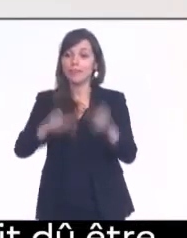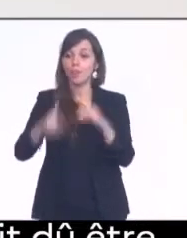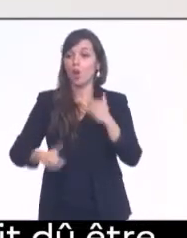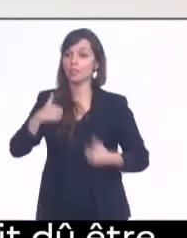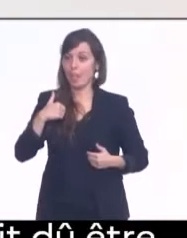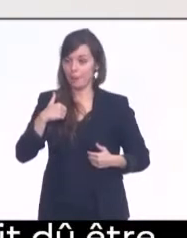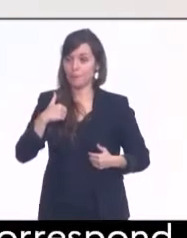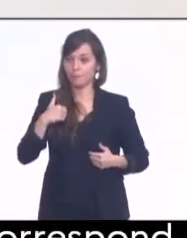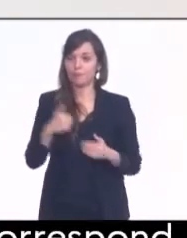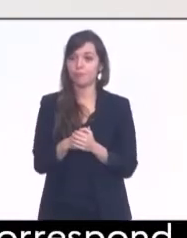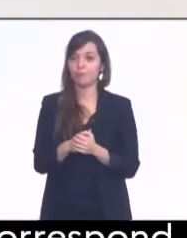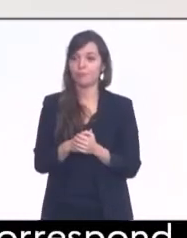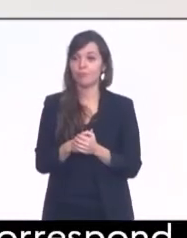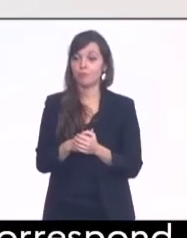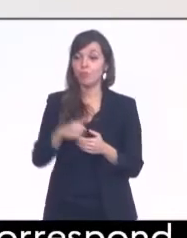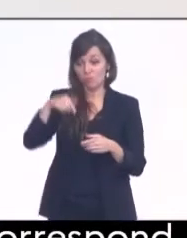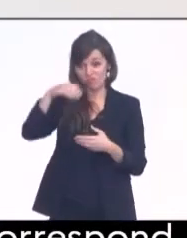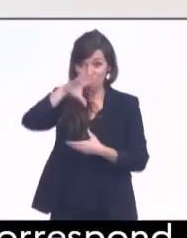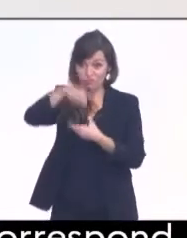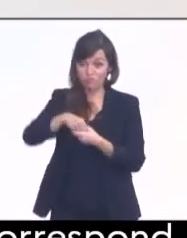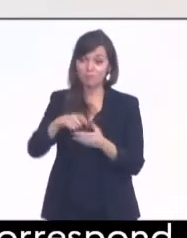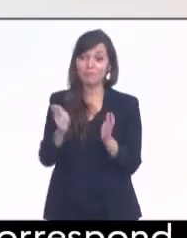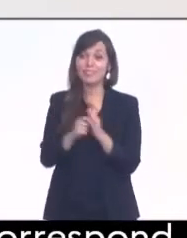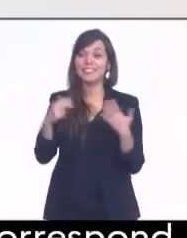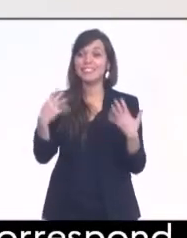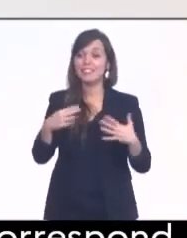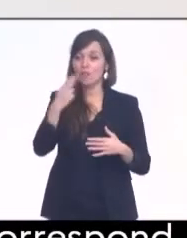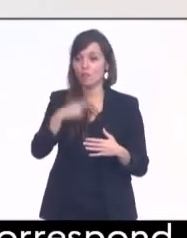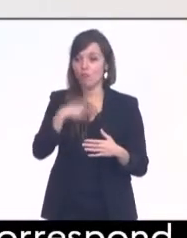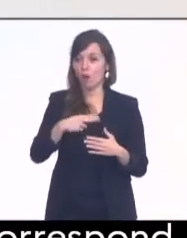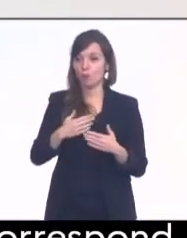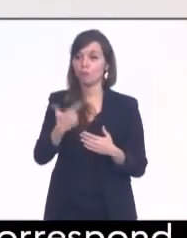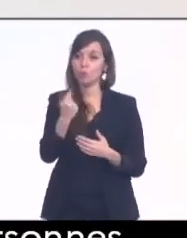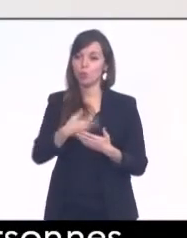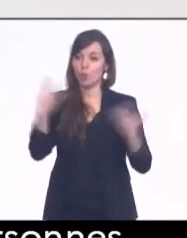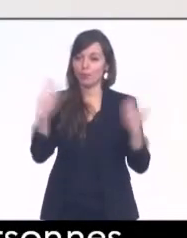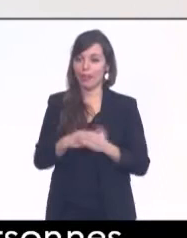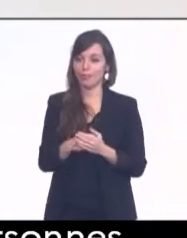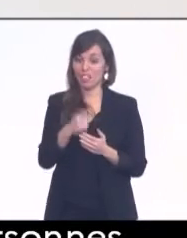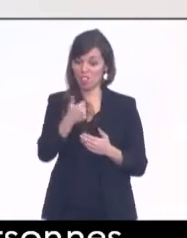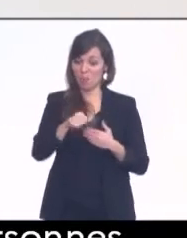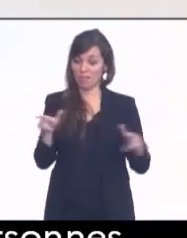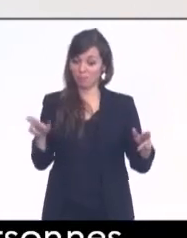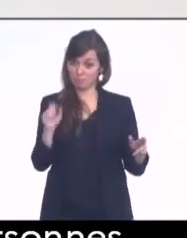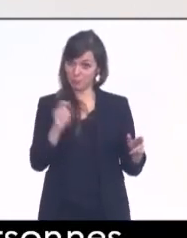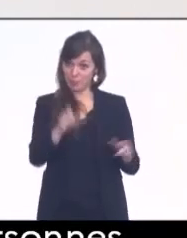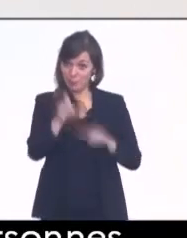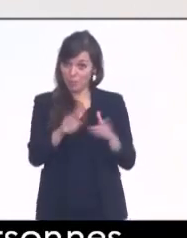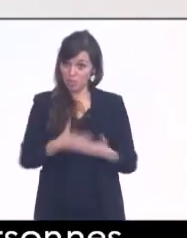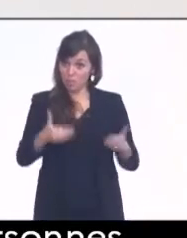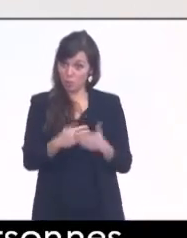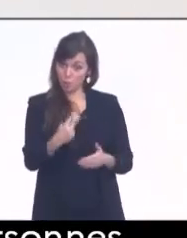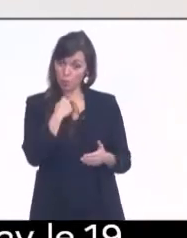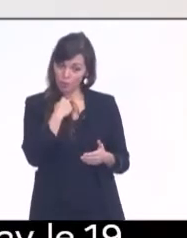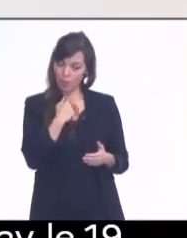de laquelle se tient également le DUOD le 19 novembre. Donc une semaine où justement les personnes en situation de handicap